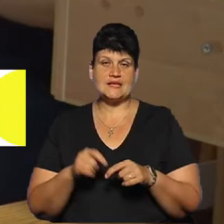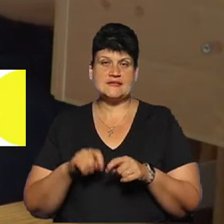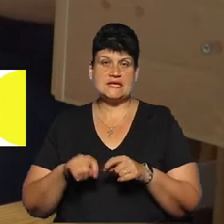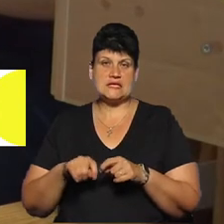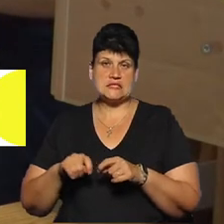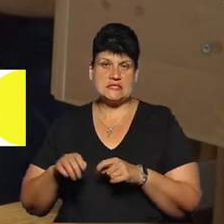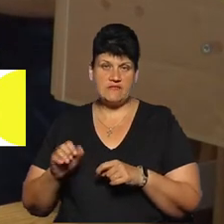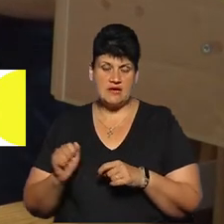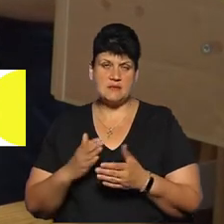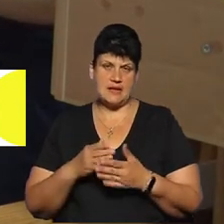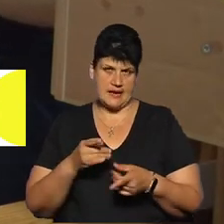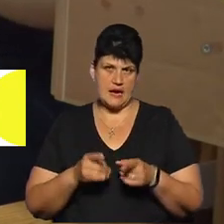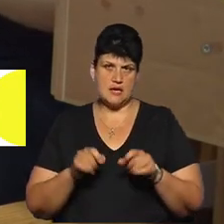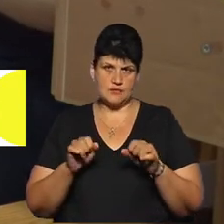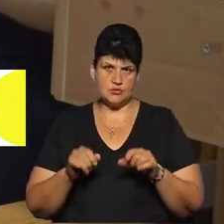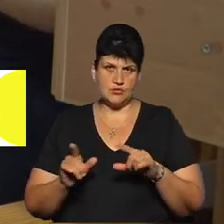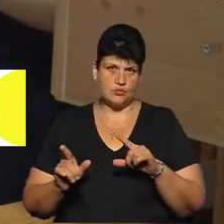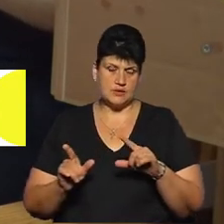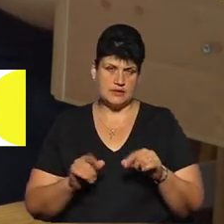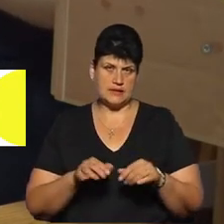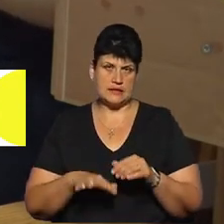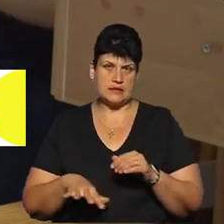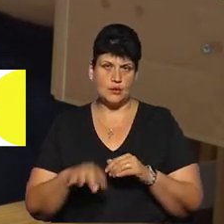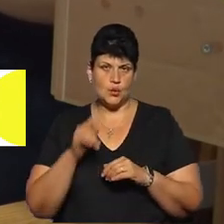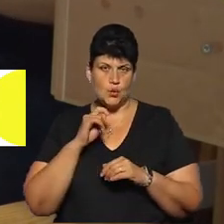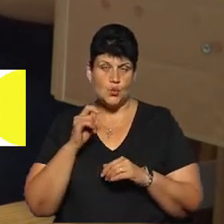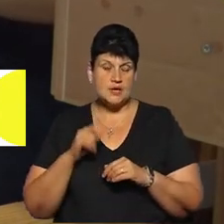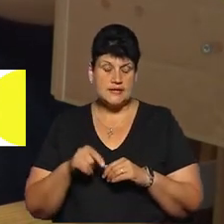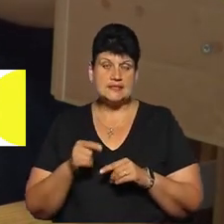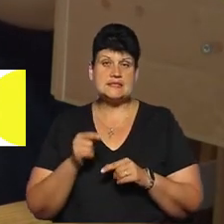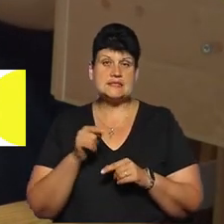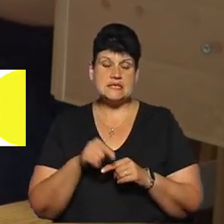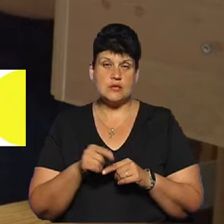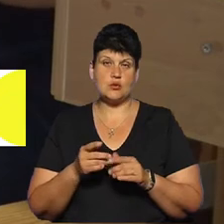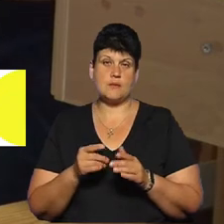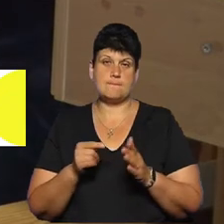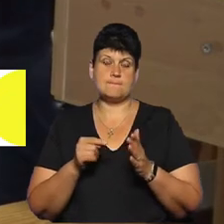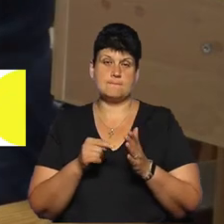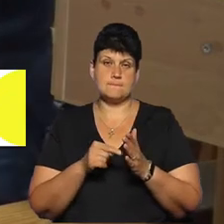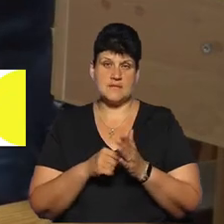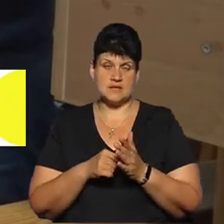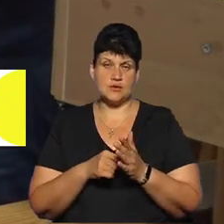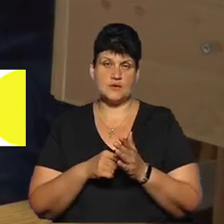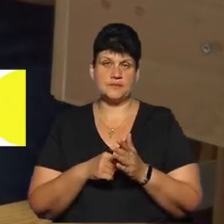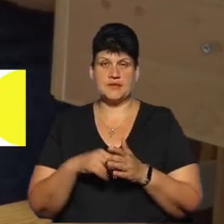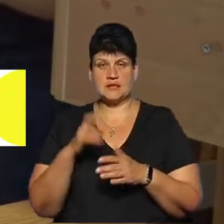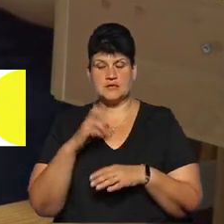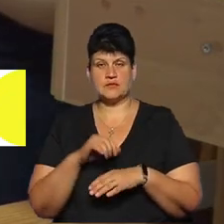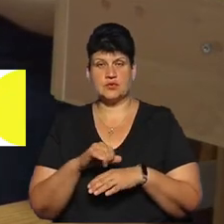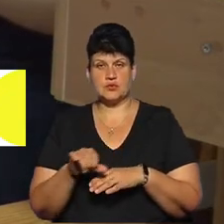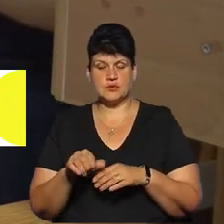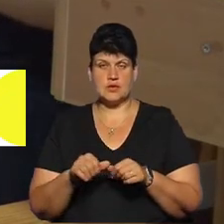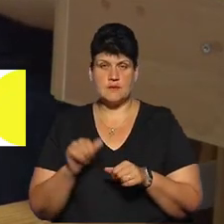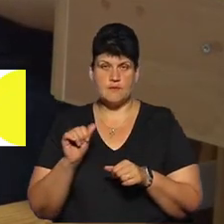реальні можливості покинути територію України з цією метою, як в межах пункту пропуску через державний кордон, а також і поза межами цих